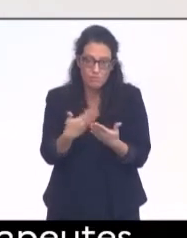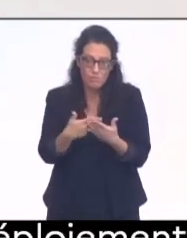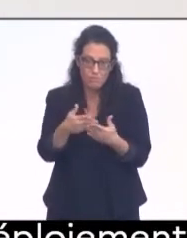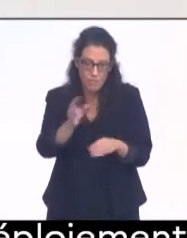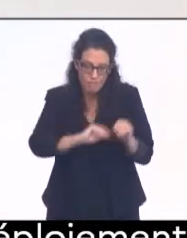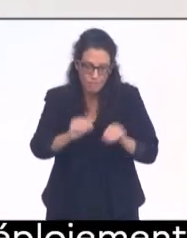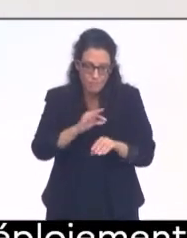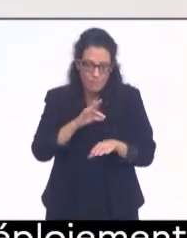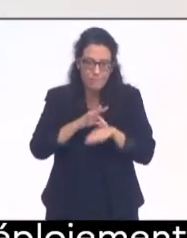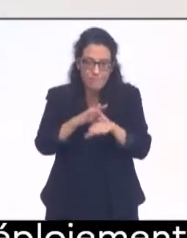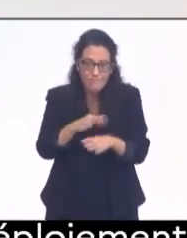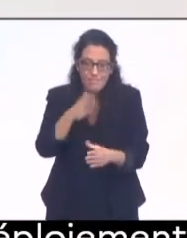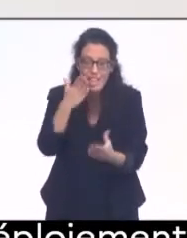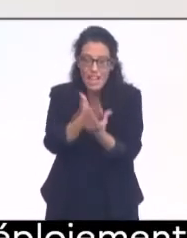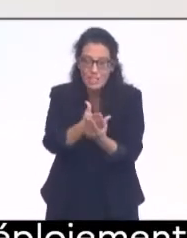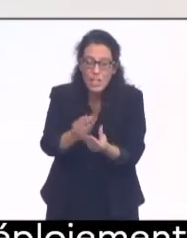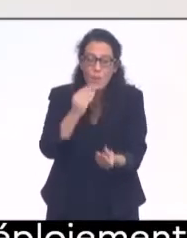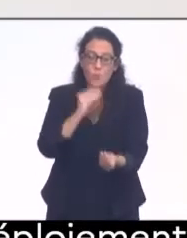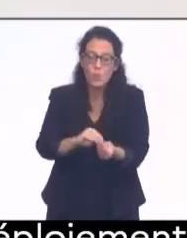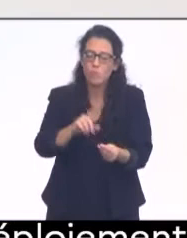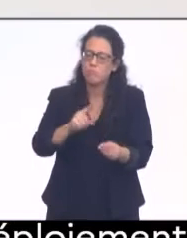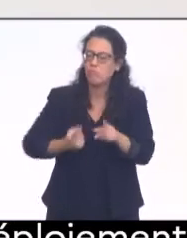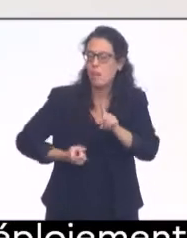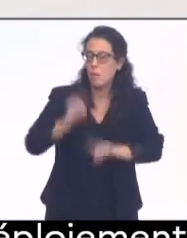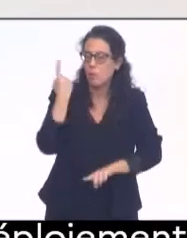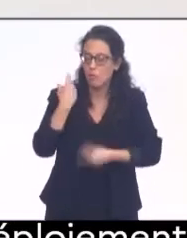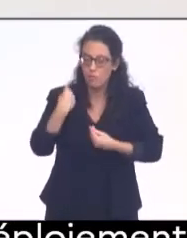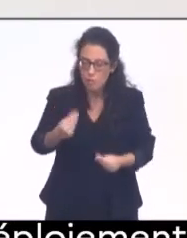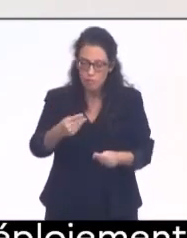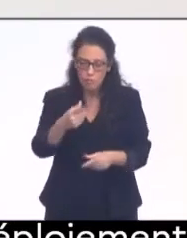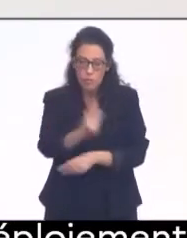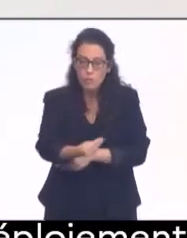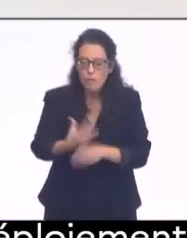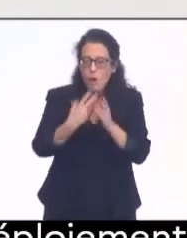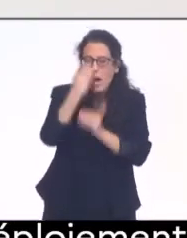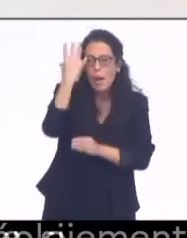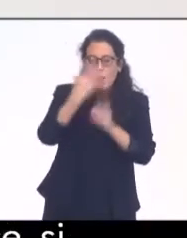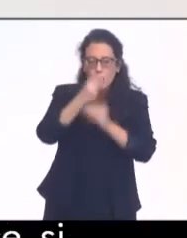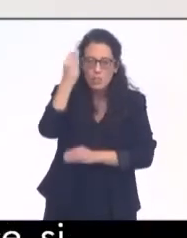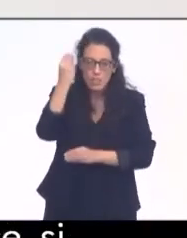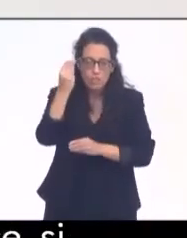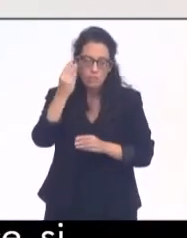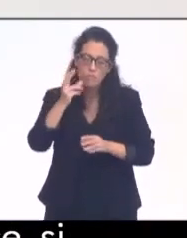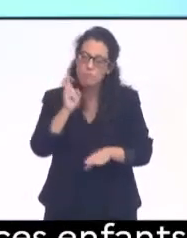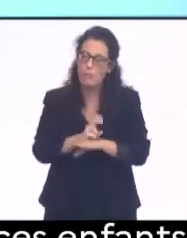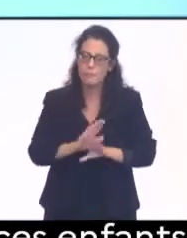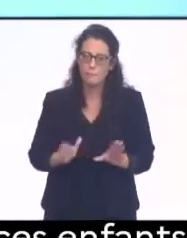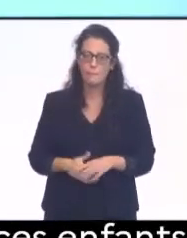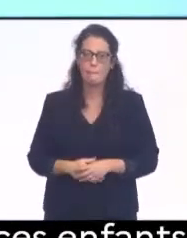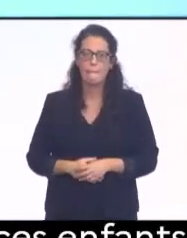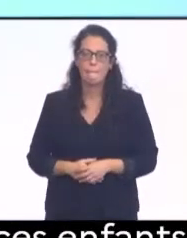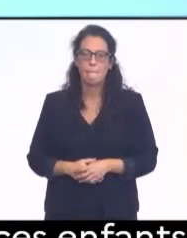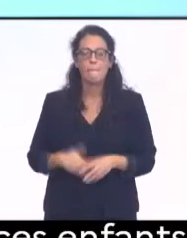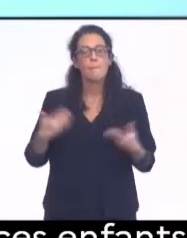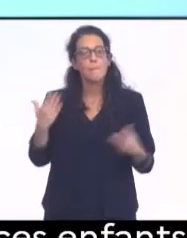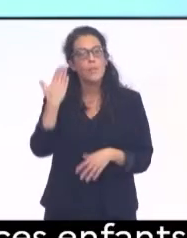agir tôt et justement permettre l'apprentissage pour ces enfants en scolarisation. Alors, une autre